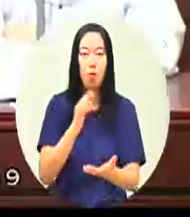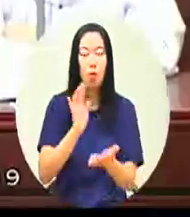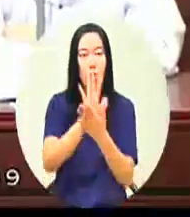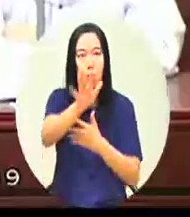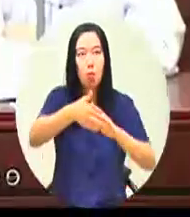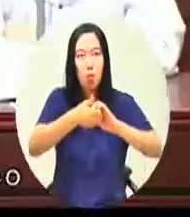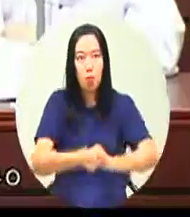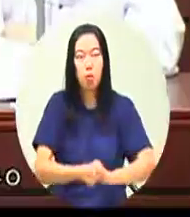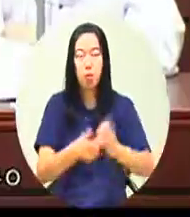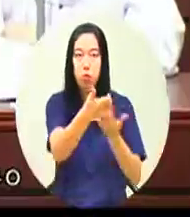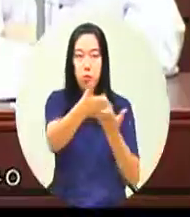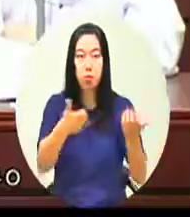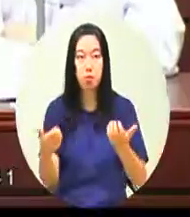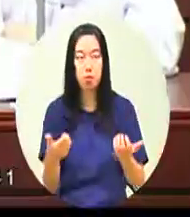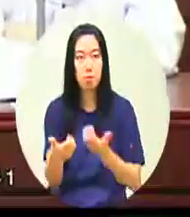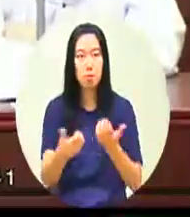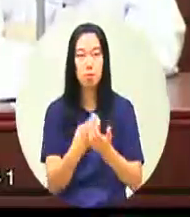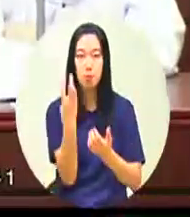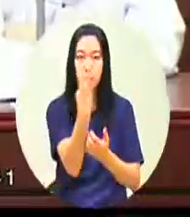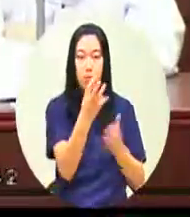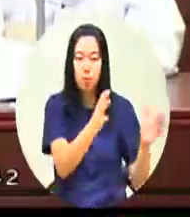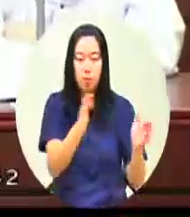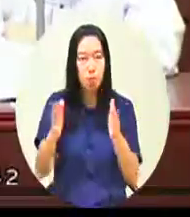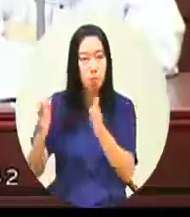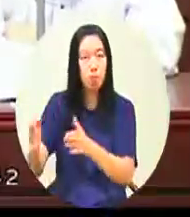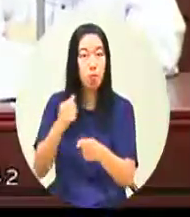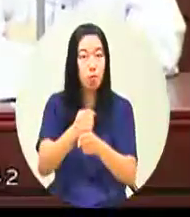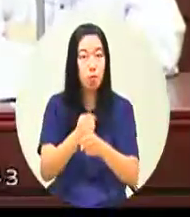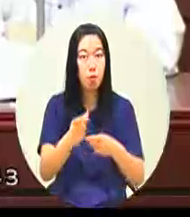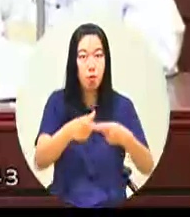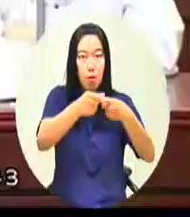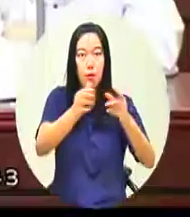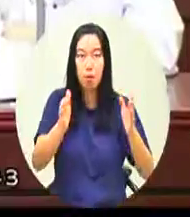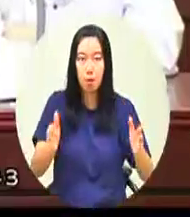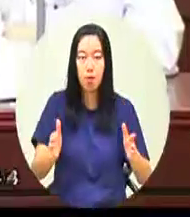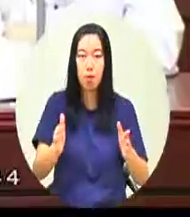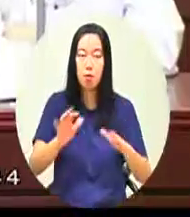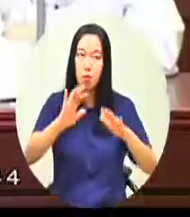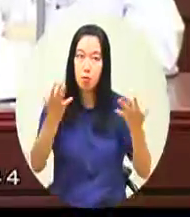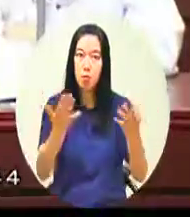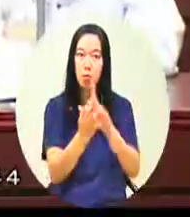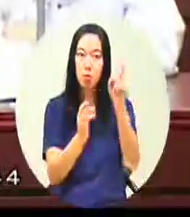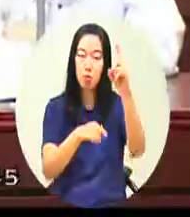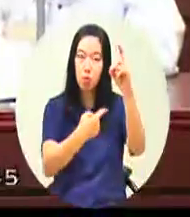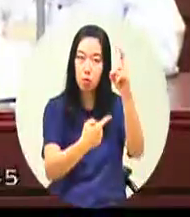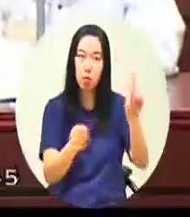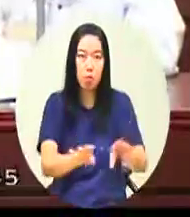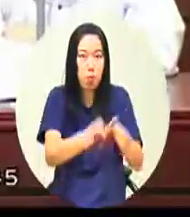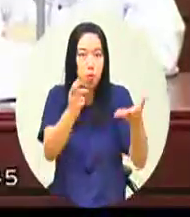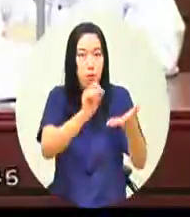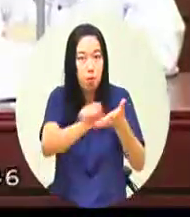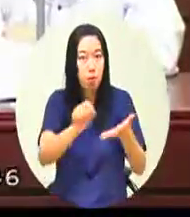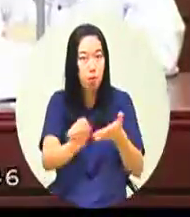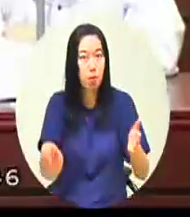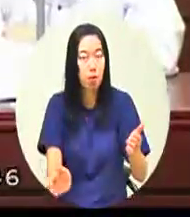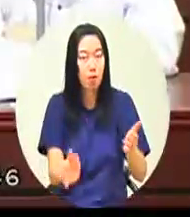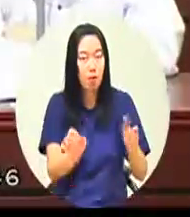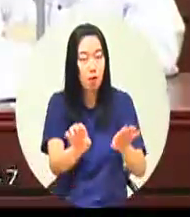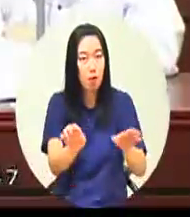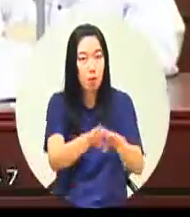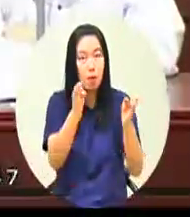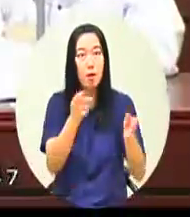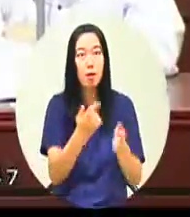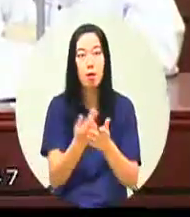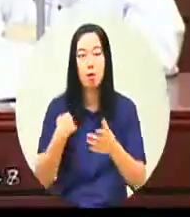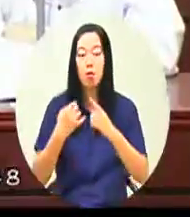分成三期来做。那第一期的部分预计是在11月1号会开标。那这个部分我们其实